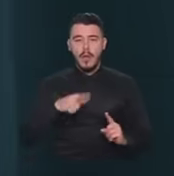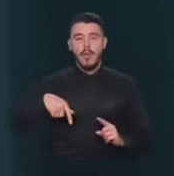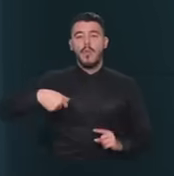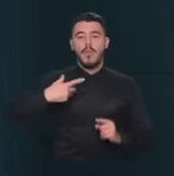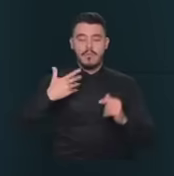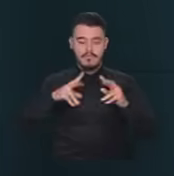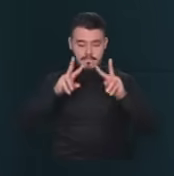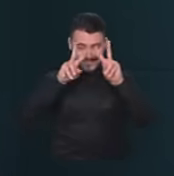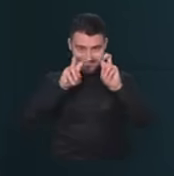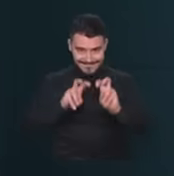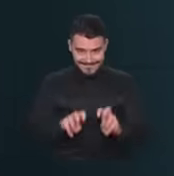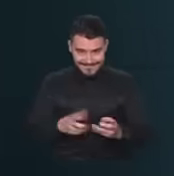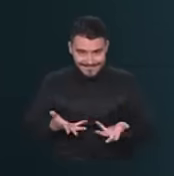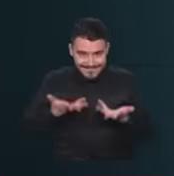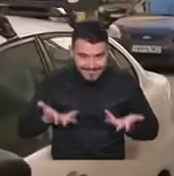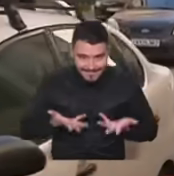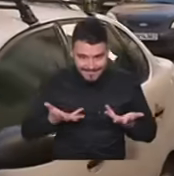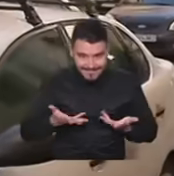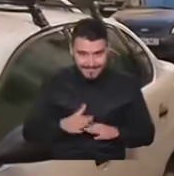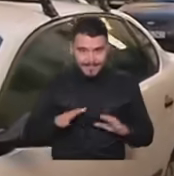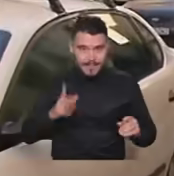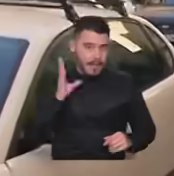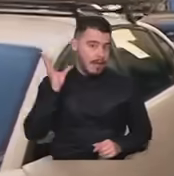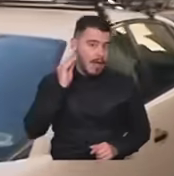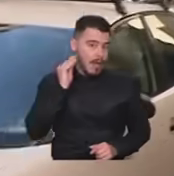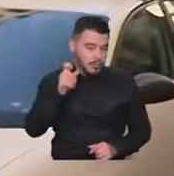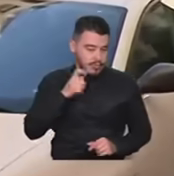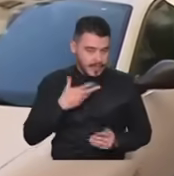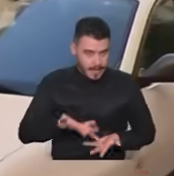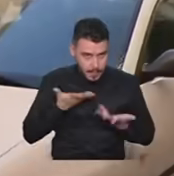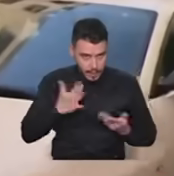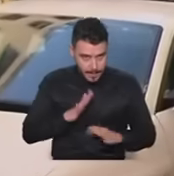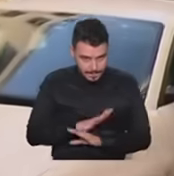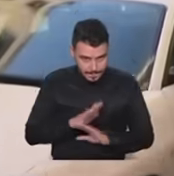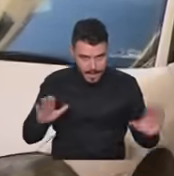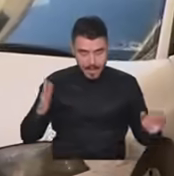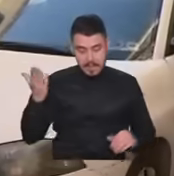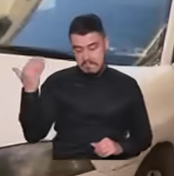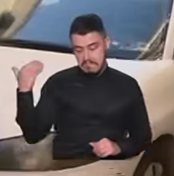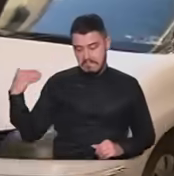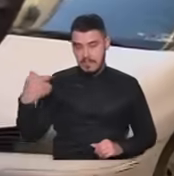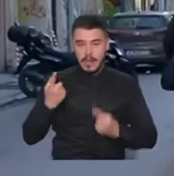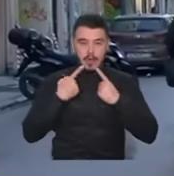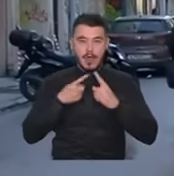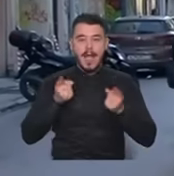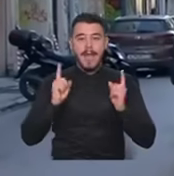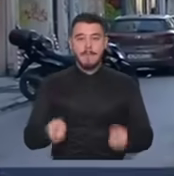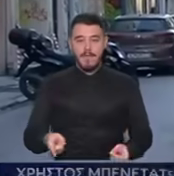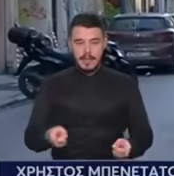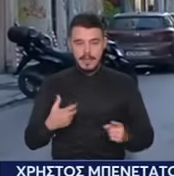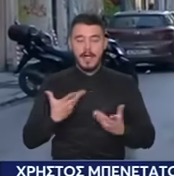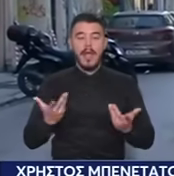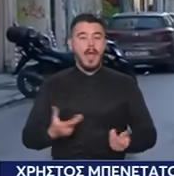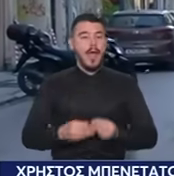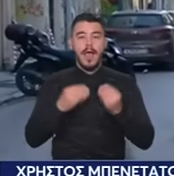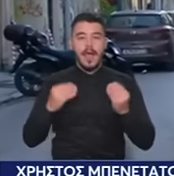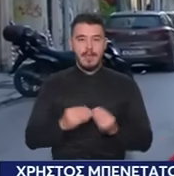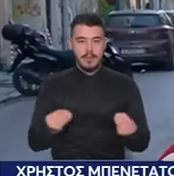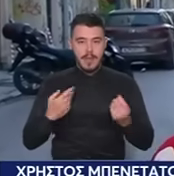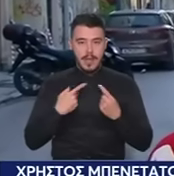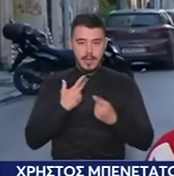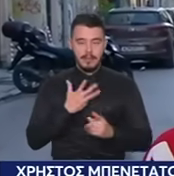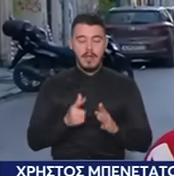μήνυση που κατέθεσε εναντίον του για βιασμό μια 23χρονη γυναίκα και πριν από λίγο ανακοινώθηκε η απόφαση. Τελικά η απόφαση που έκρινε